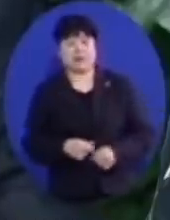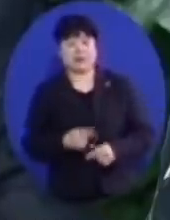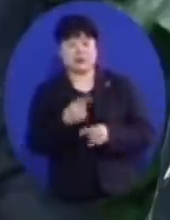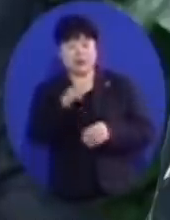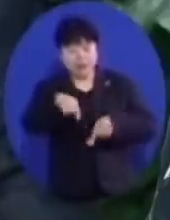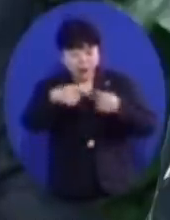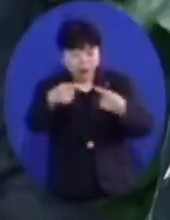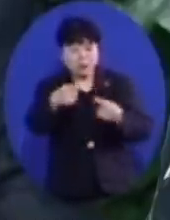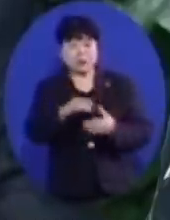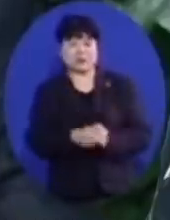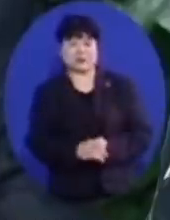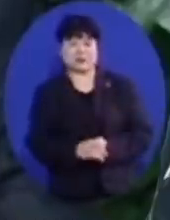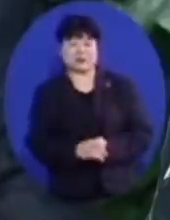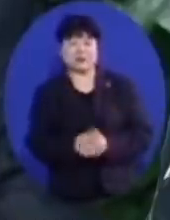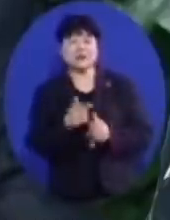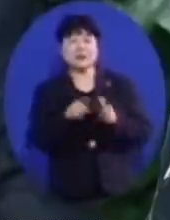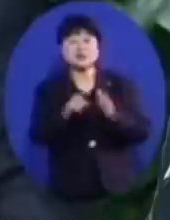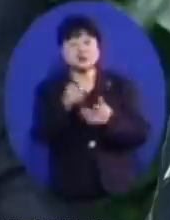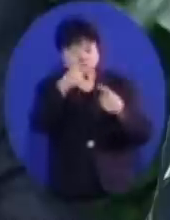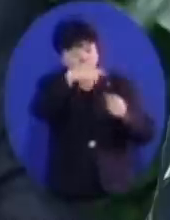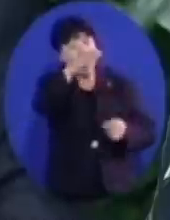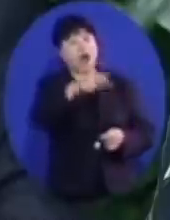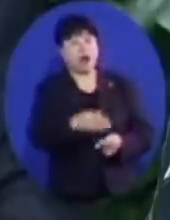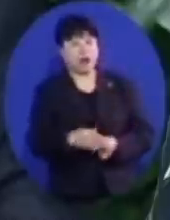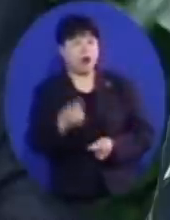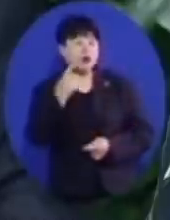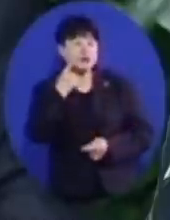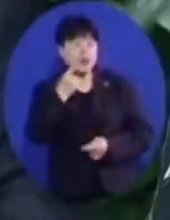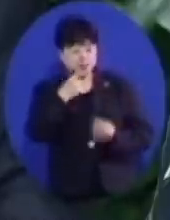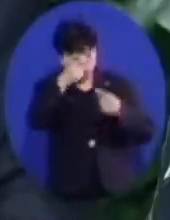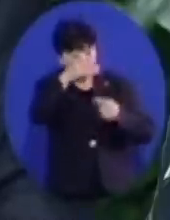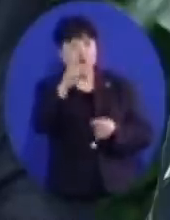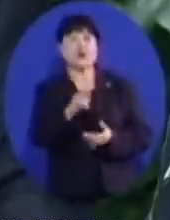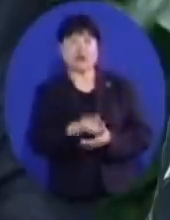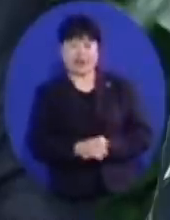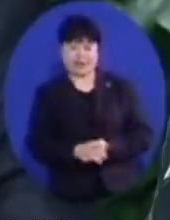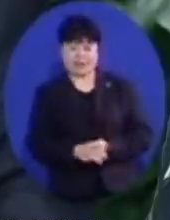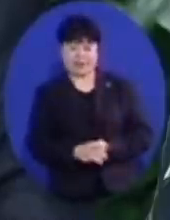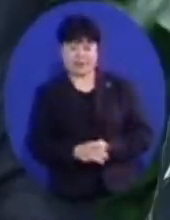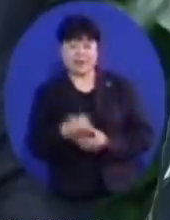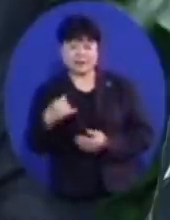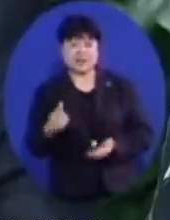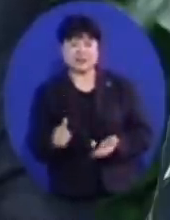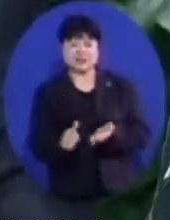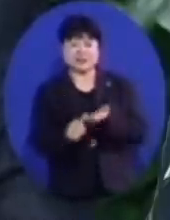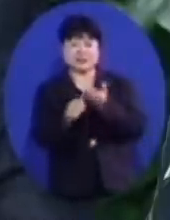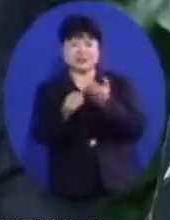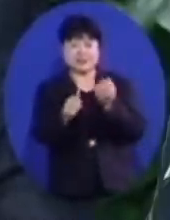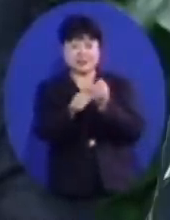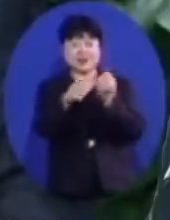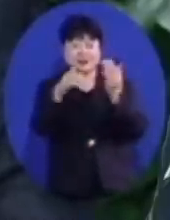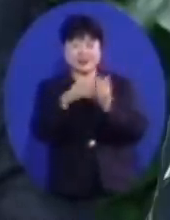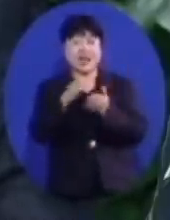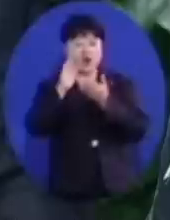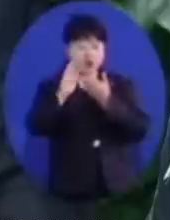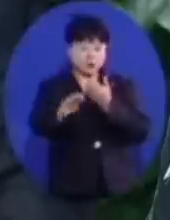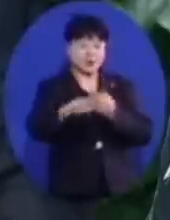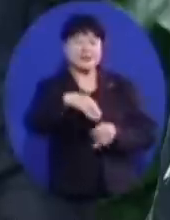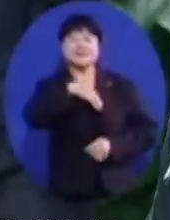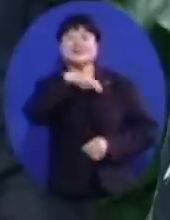교회 가봤자 나 같은 사람은 지옥이 떨어져 있고 알맞습니다 애들 공부 다 시키고 난 다음에